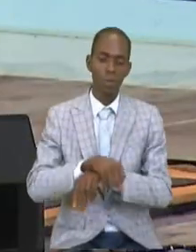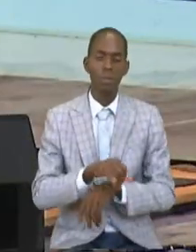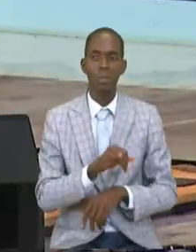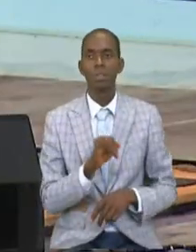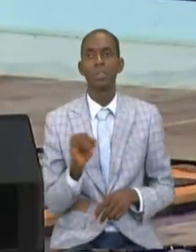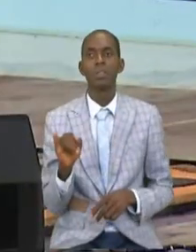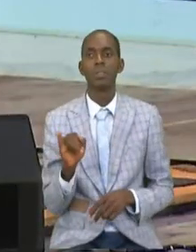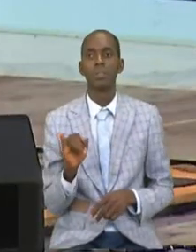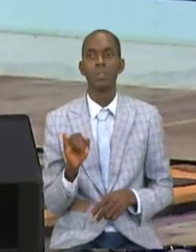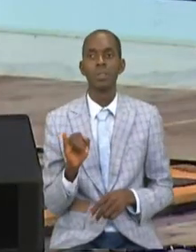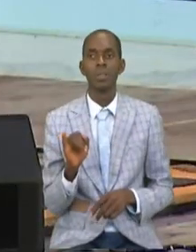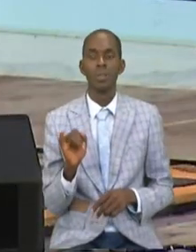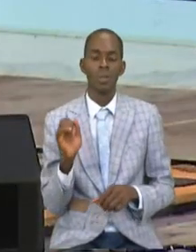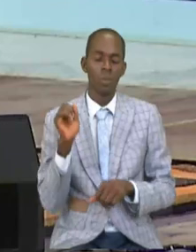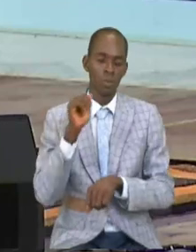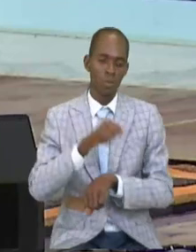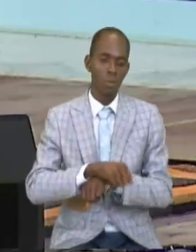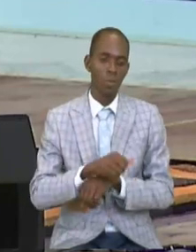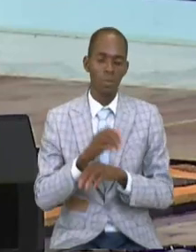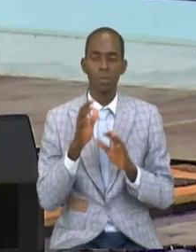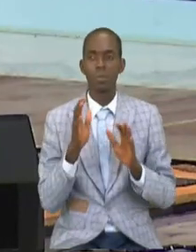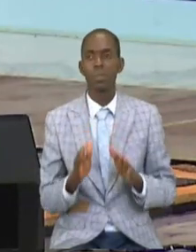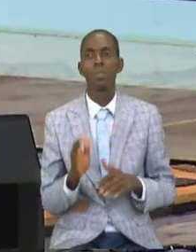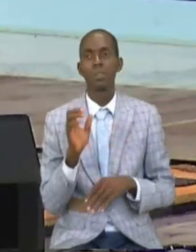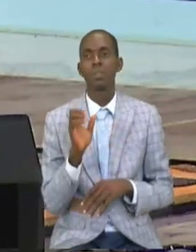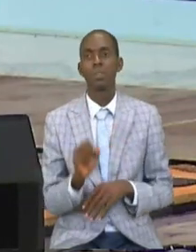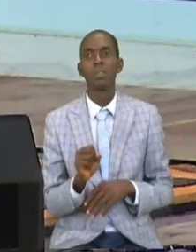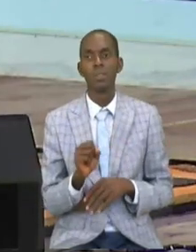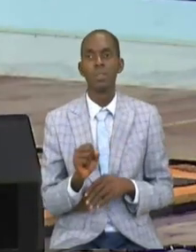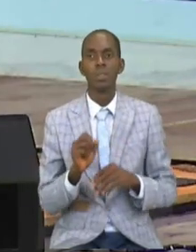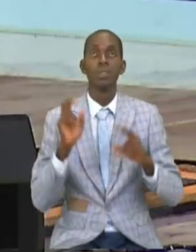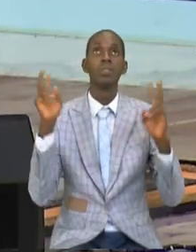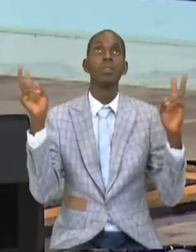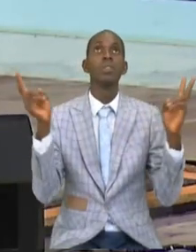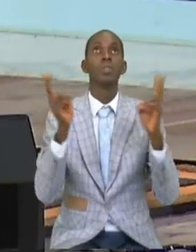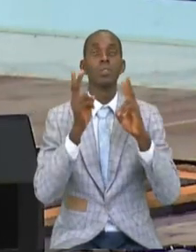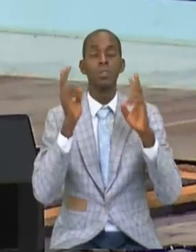Des vainqueurs, des triomphants,